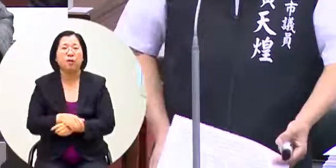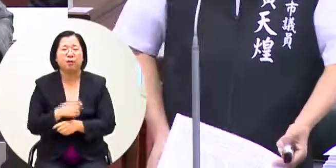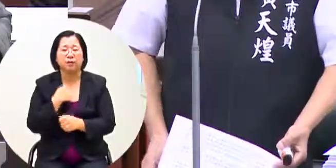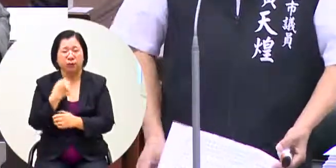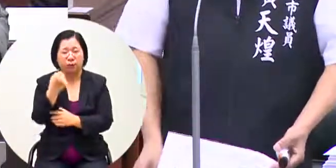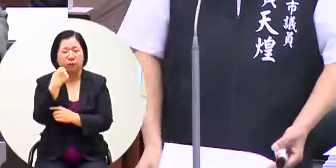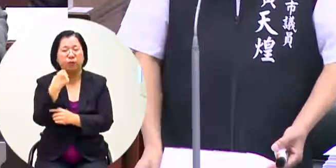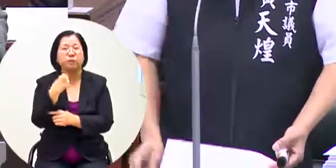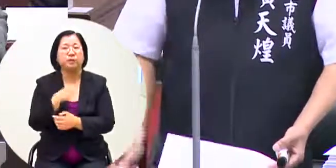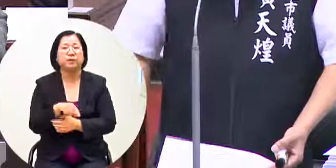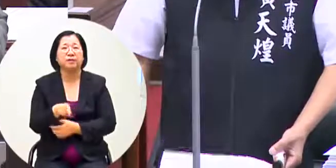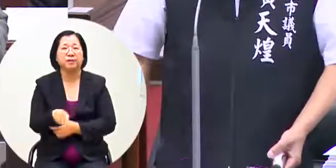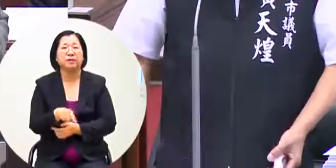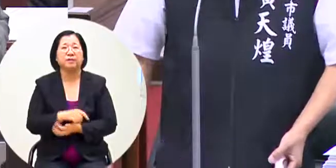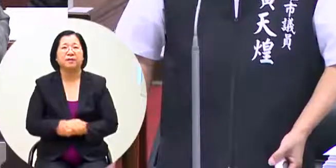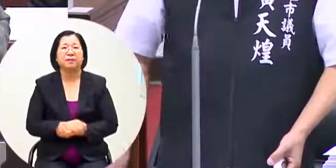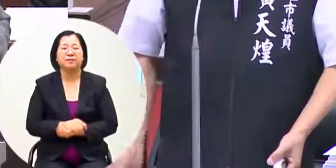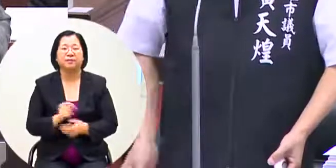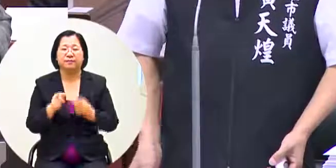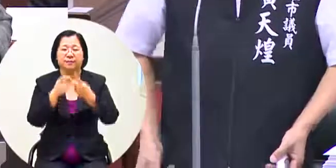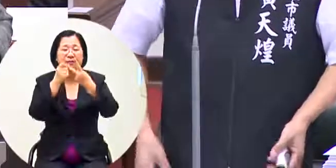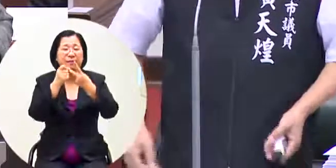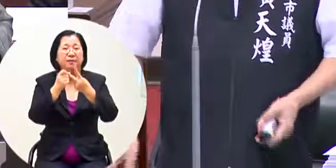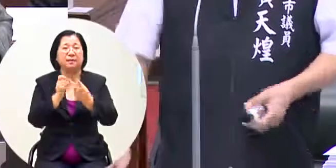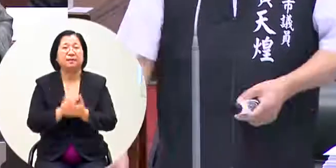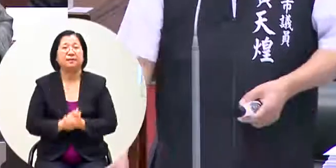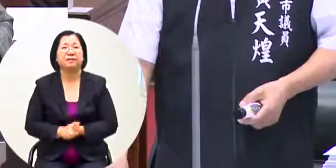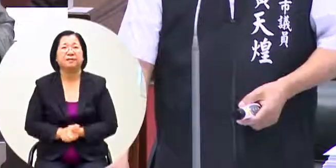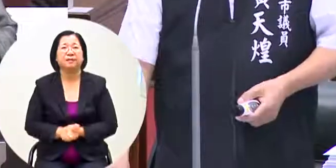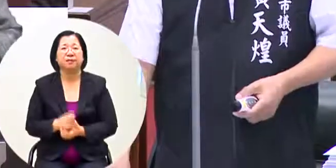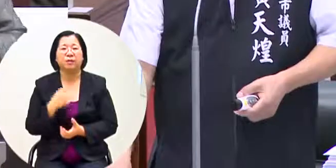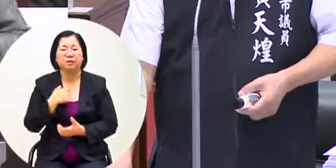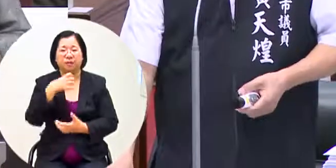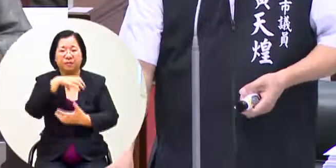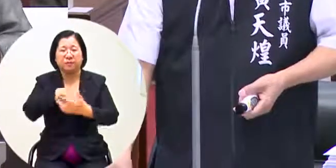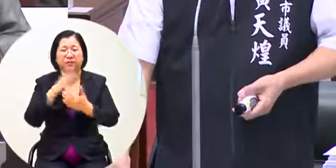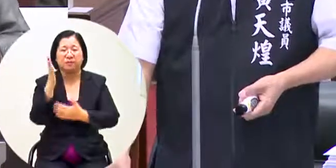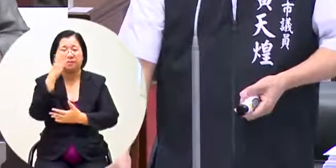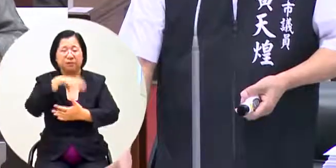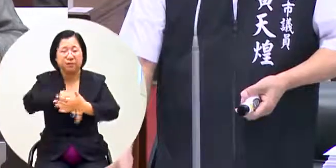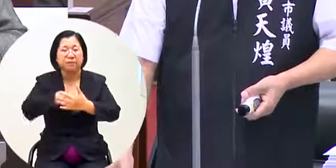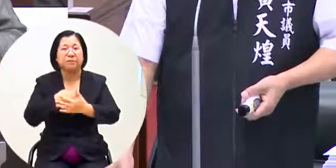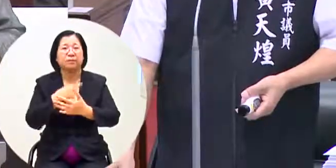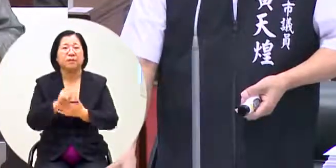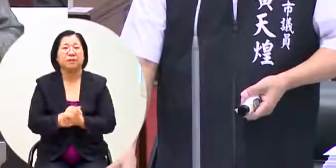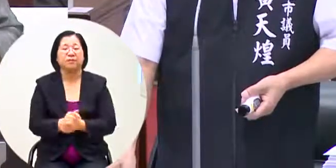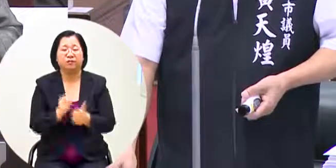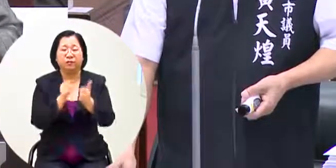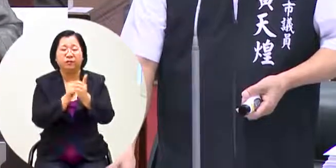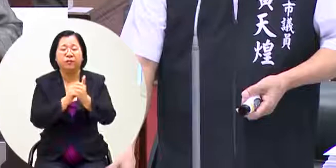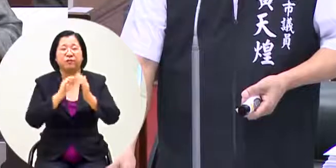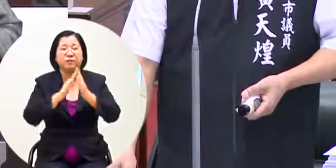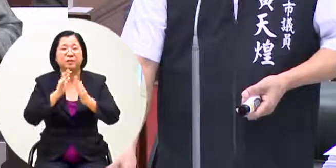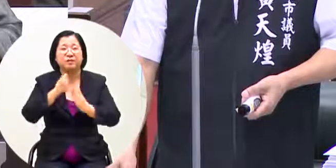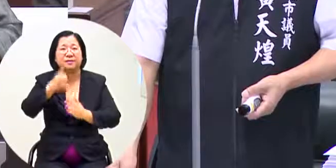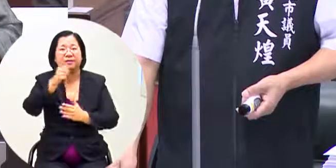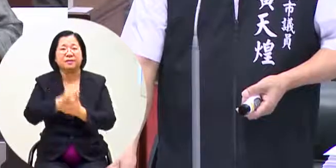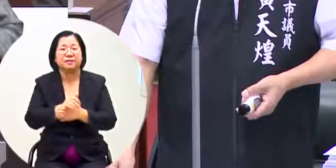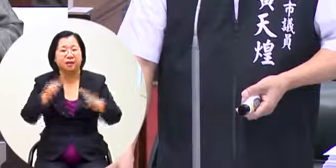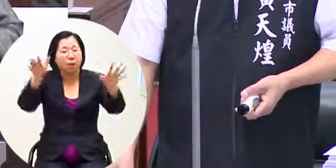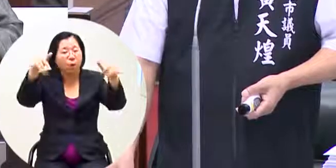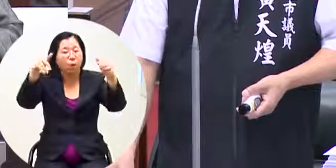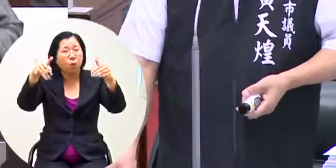点，市政府内部啊，我请阮徐明春副市长，吼，召集咱的社会